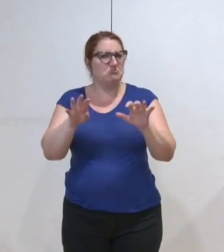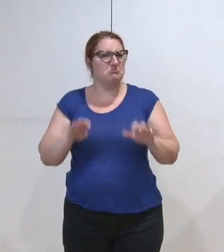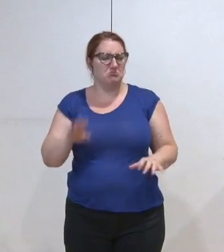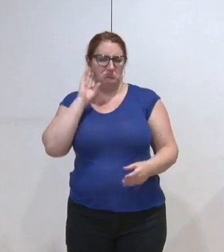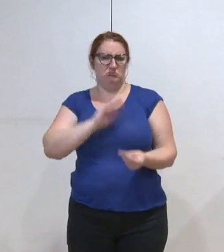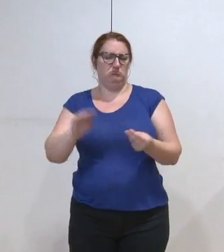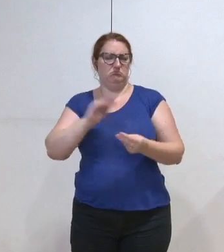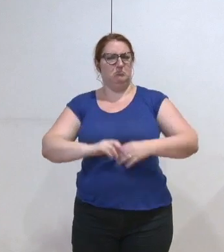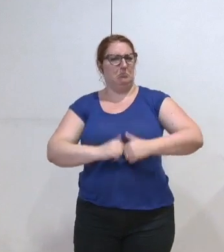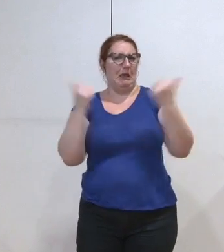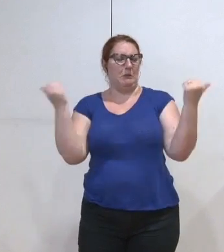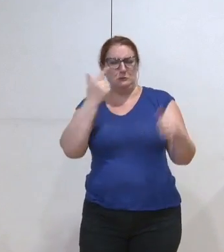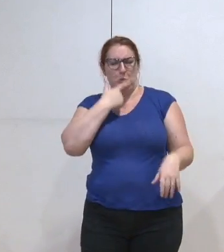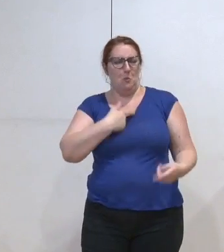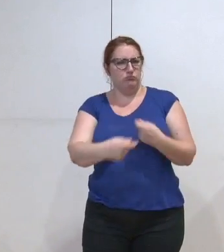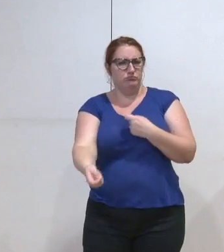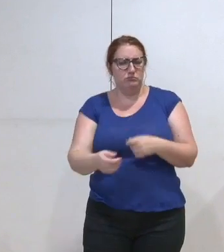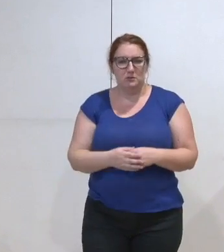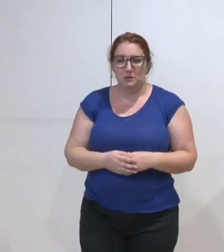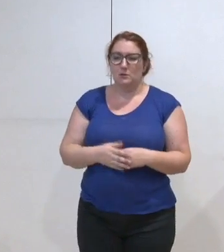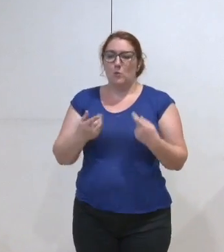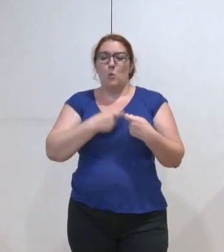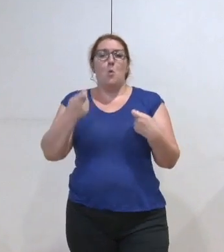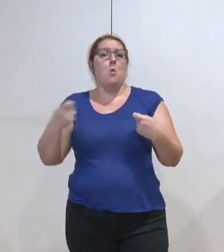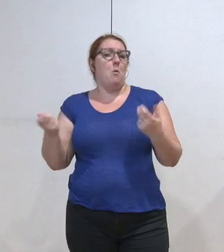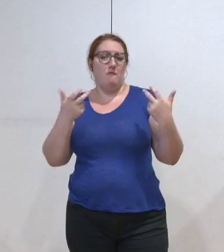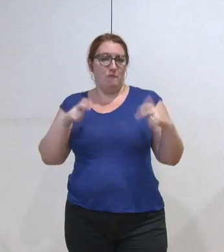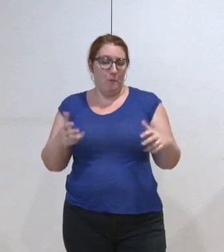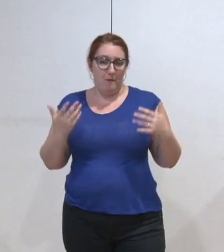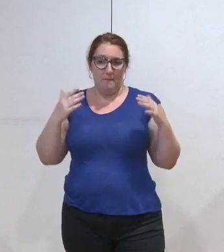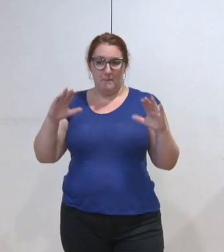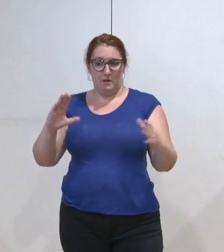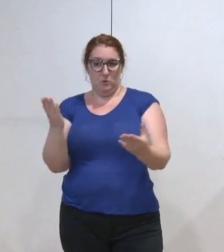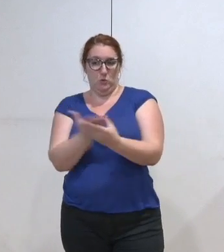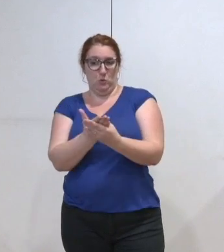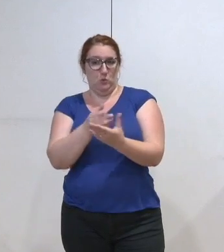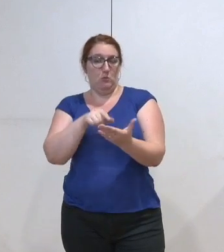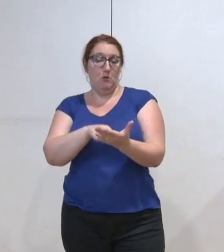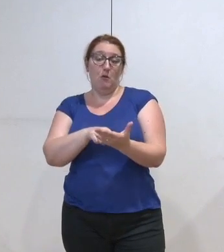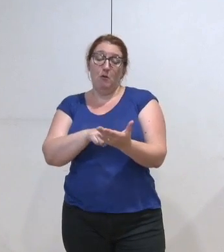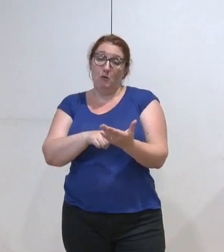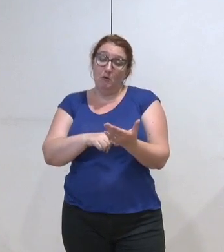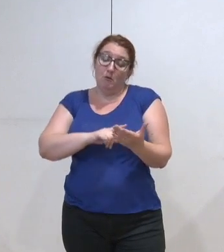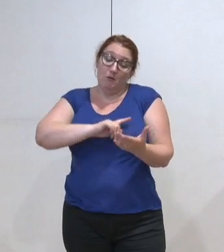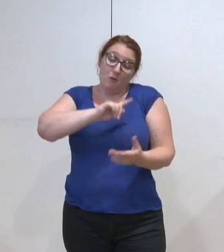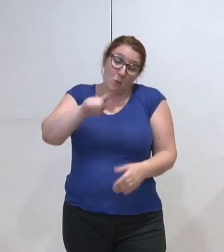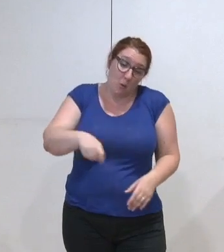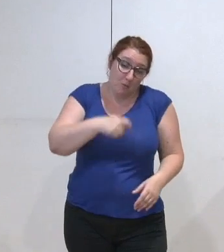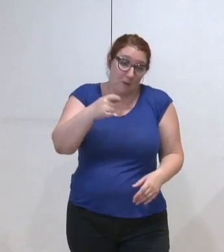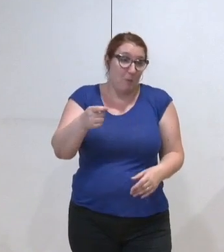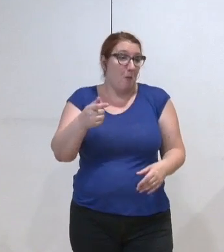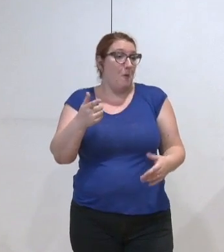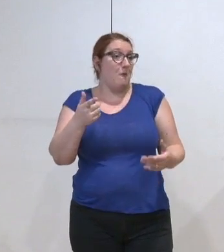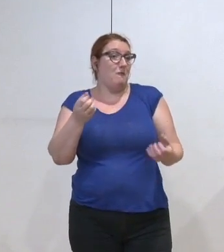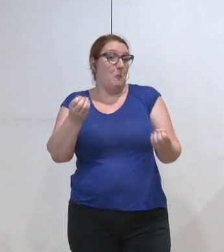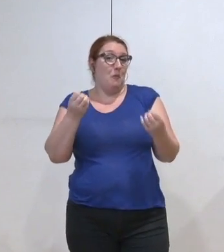paradoxe donc simplement pour ne pas être plus long c'est un document qui aurait pu qui aurait dû faire consensus entre nous